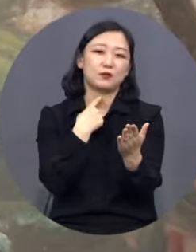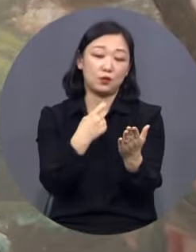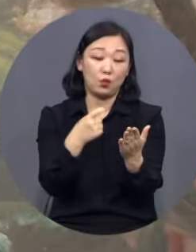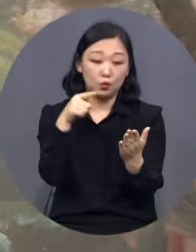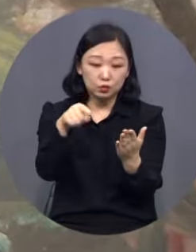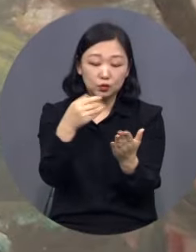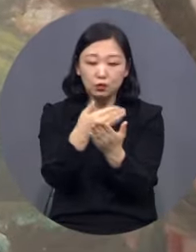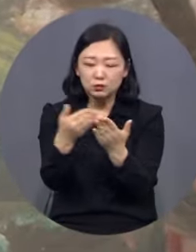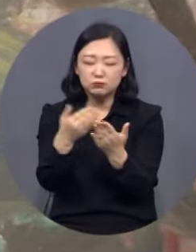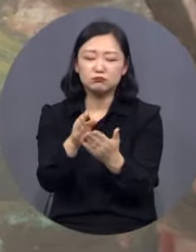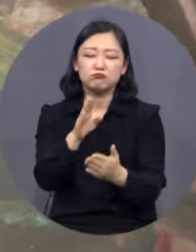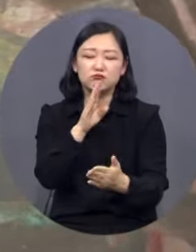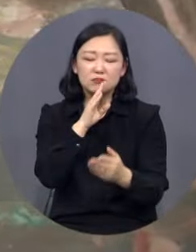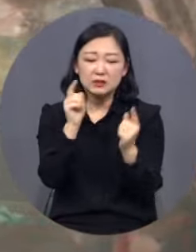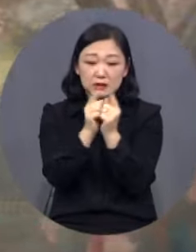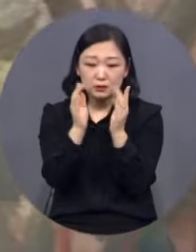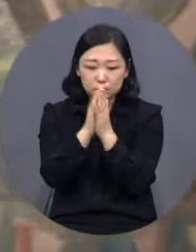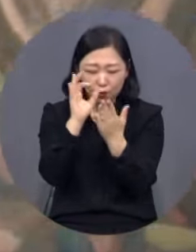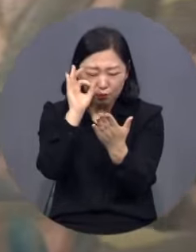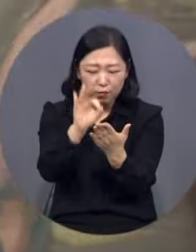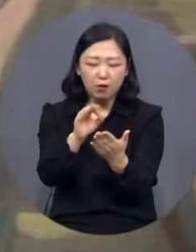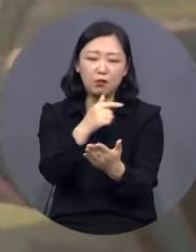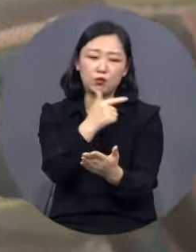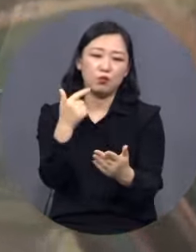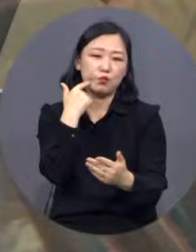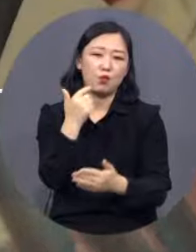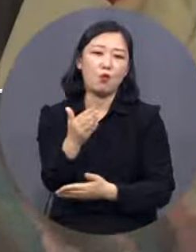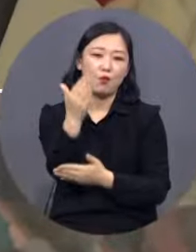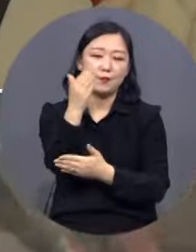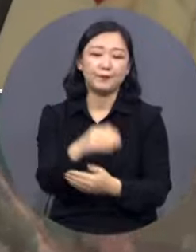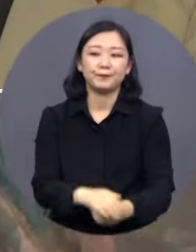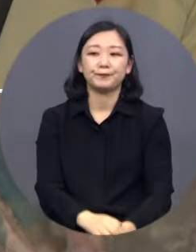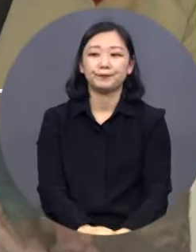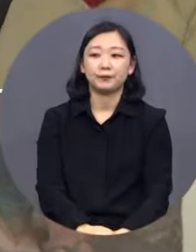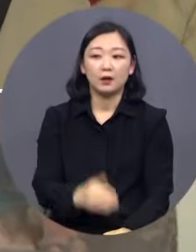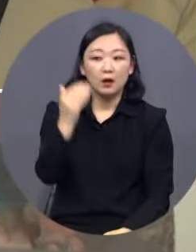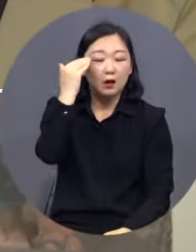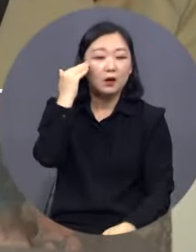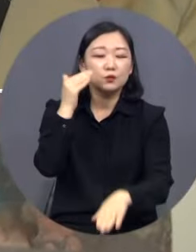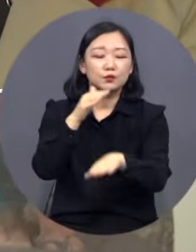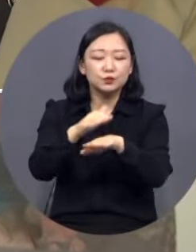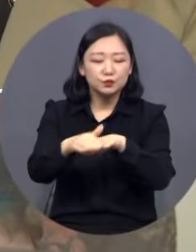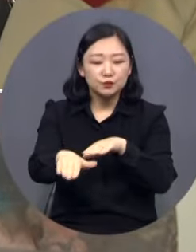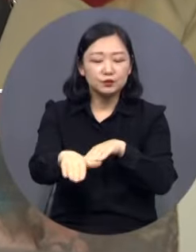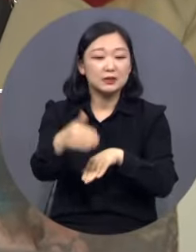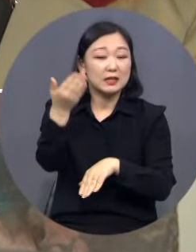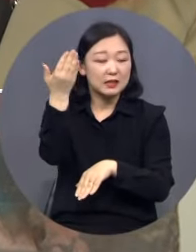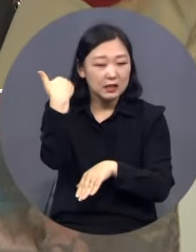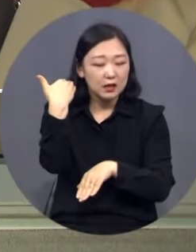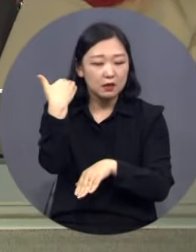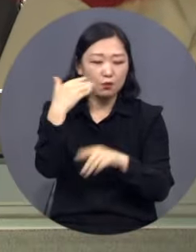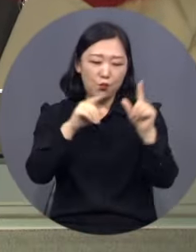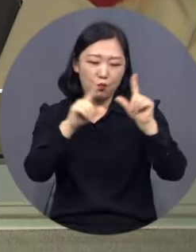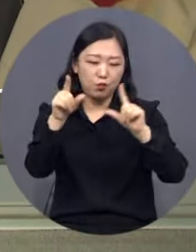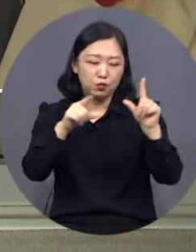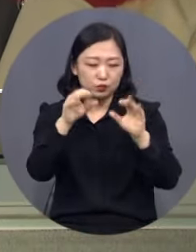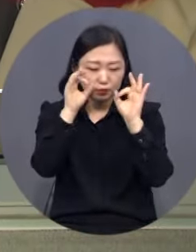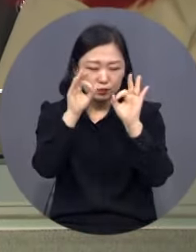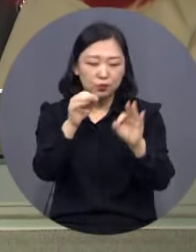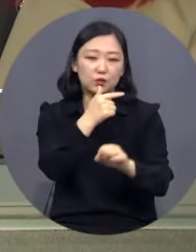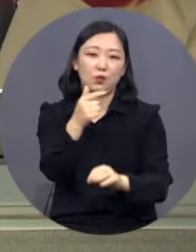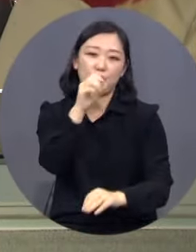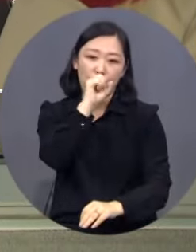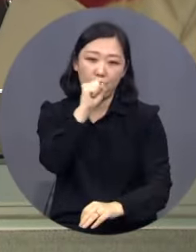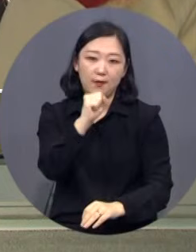갖다가 정말 직접 볼 수 있다는 게 너무 영광이고 한국적인 옛날의 정서나 풍경 같은 거를 만나볼 수 있어서 참